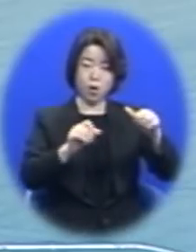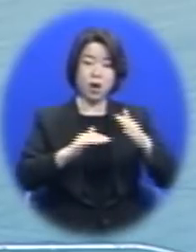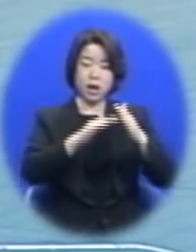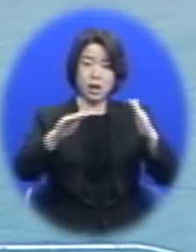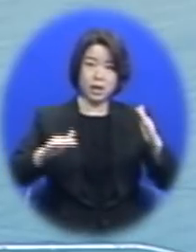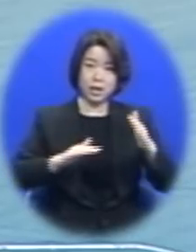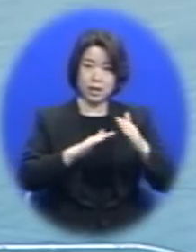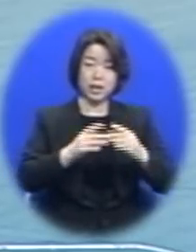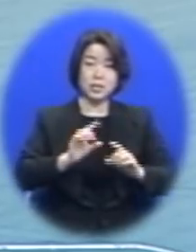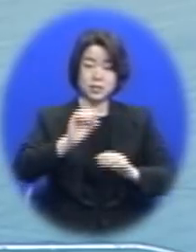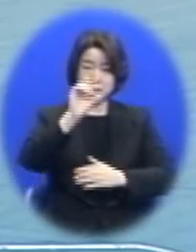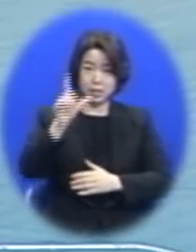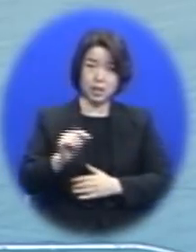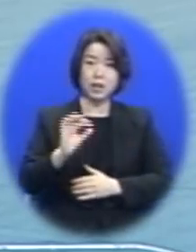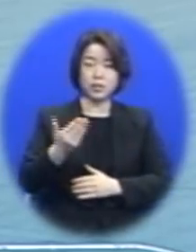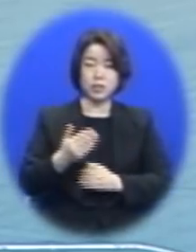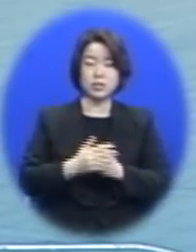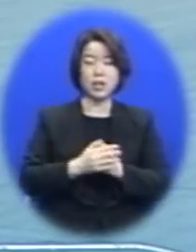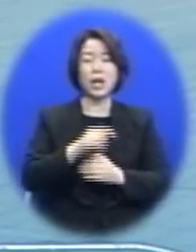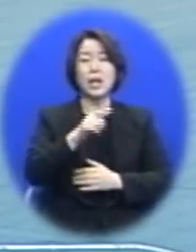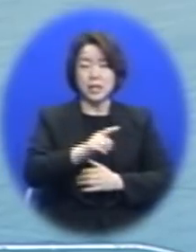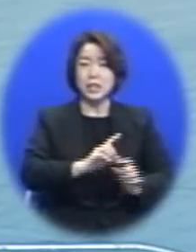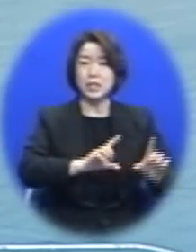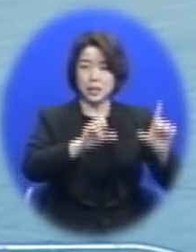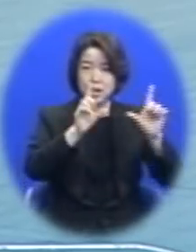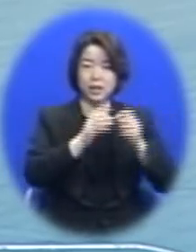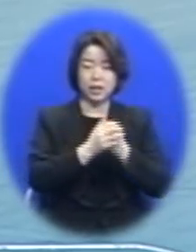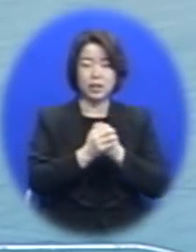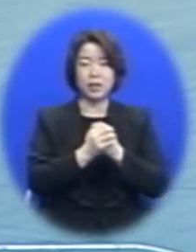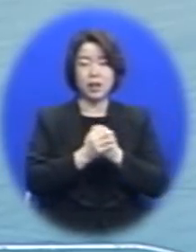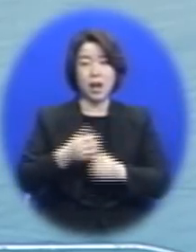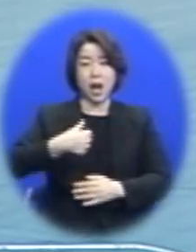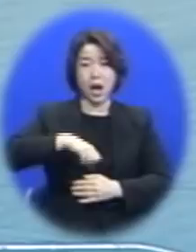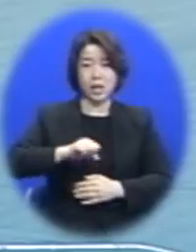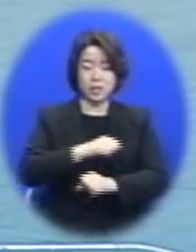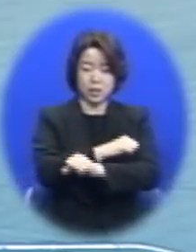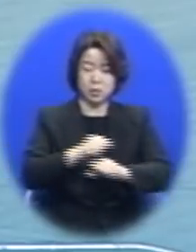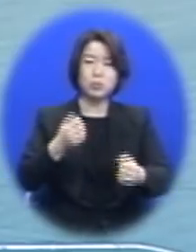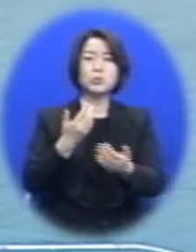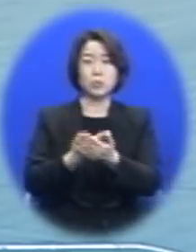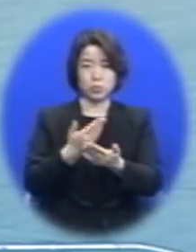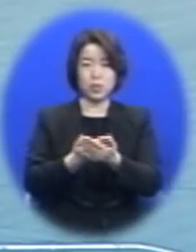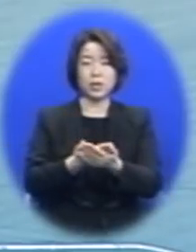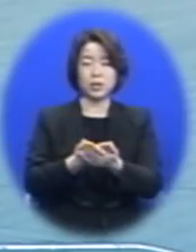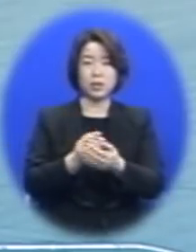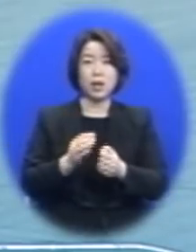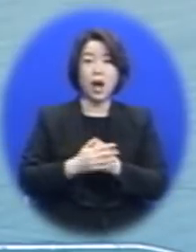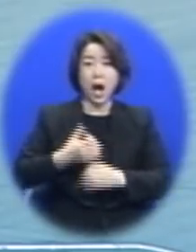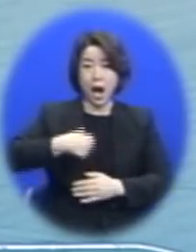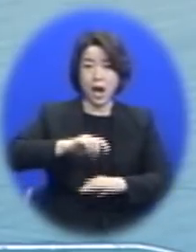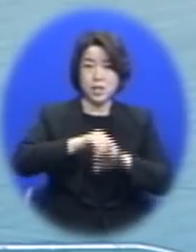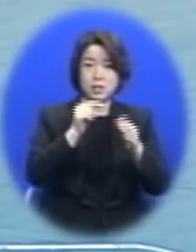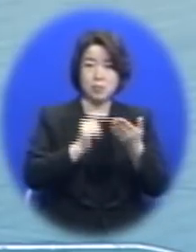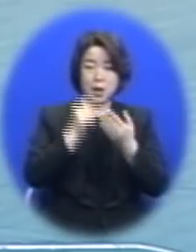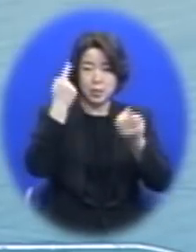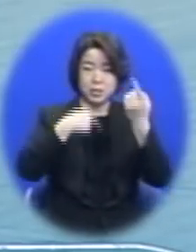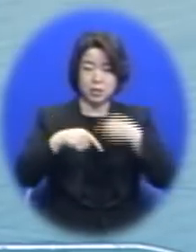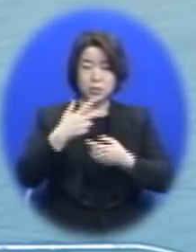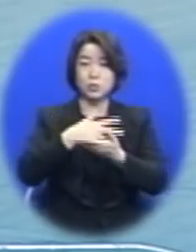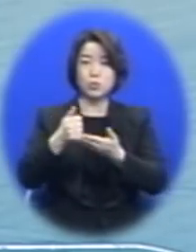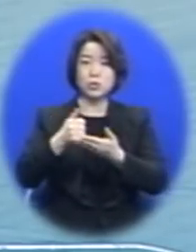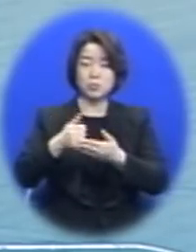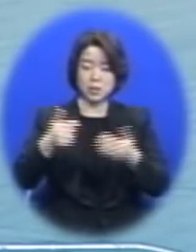됐는데 하나님이 가정 에 달해 아들에게 용서를 구하겠습니다 아들의 마음에 상처를 주님의 치료해